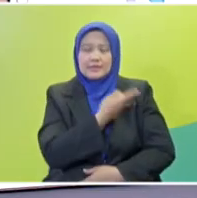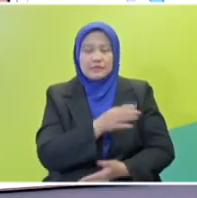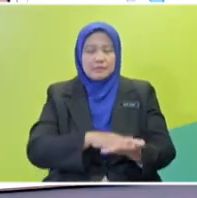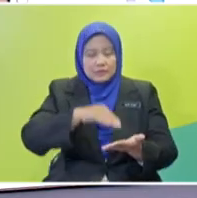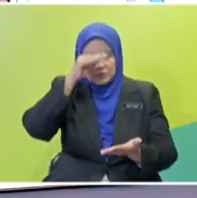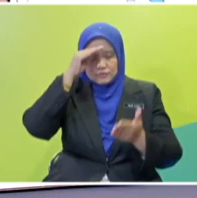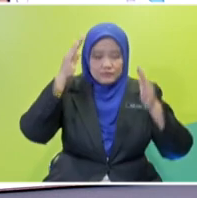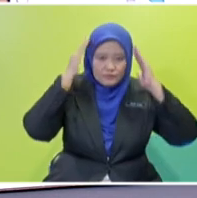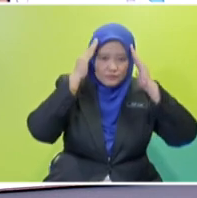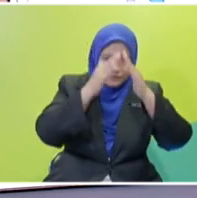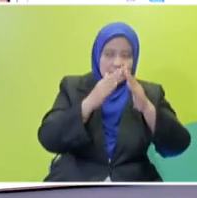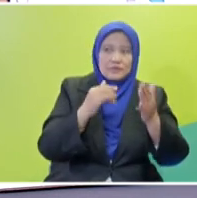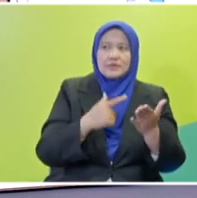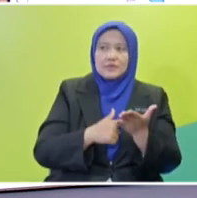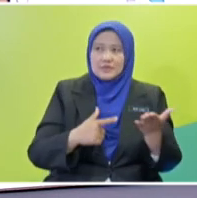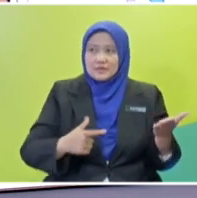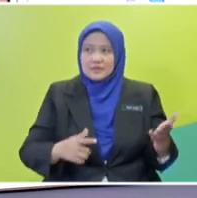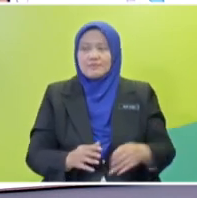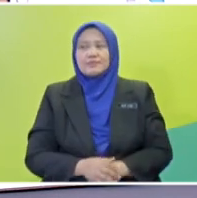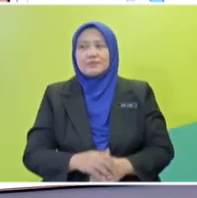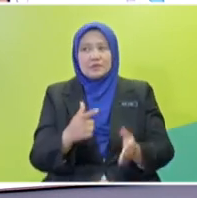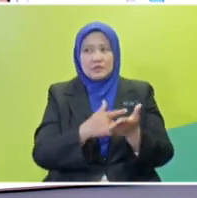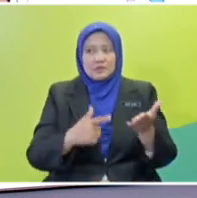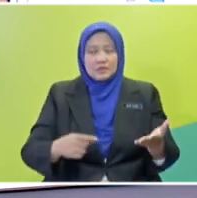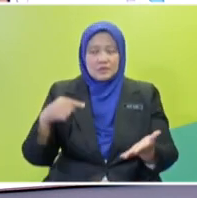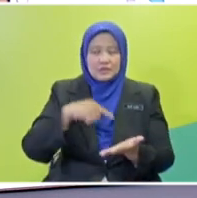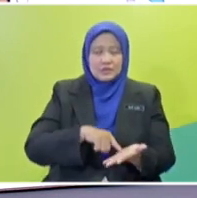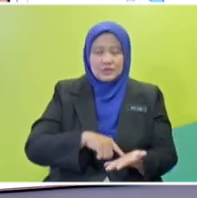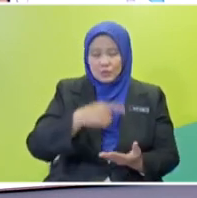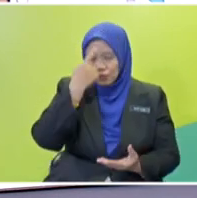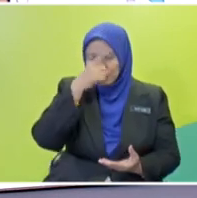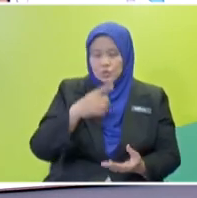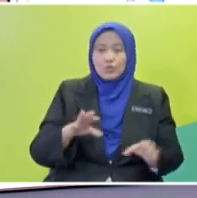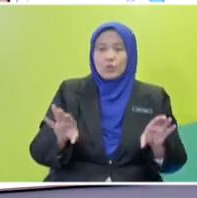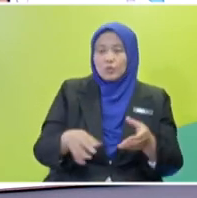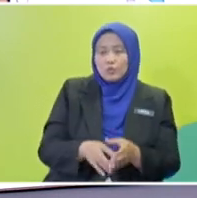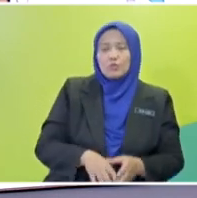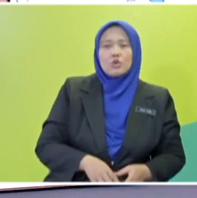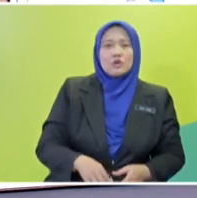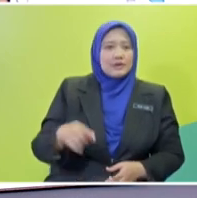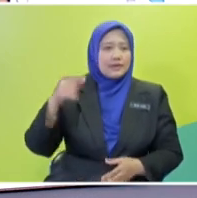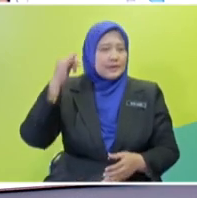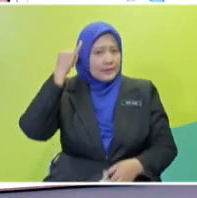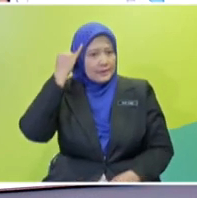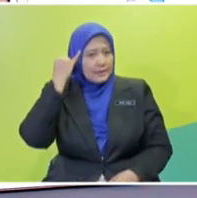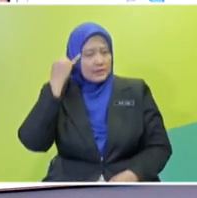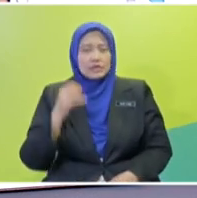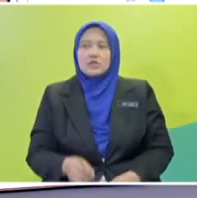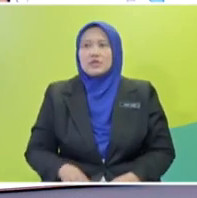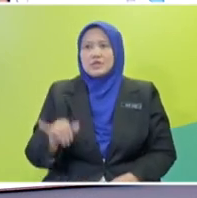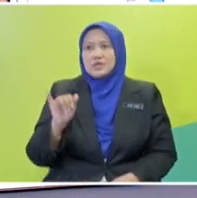pada lingkaran itu ialah lahirnya ID kita Oke ID itu berbagai bila berbagai